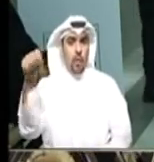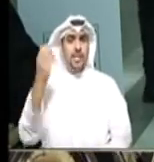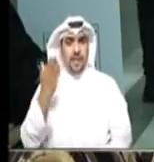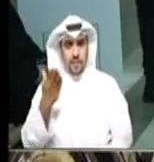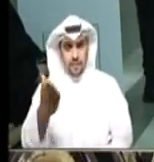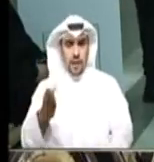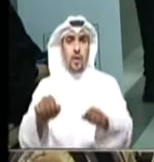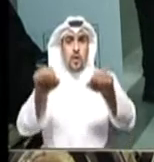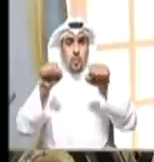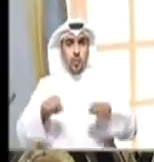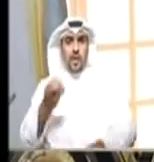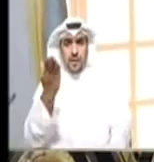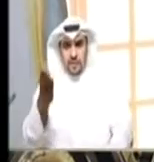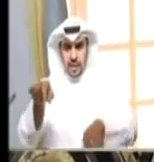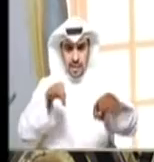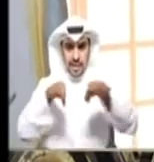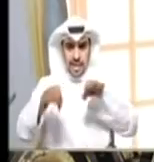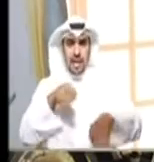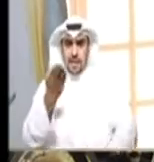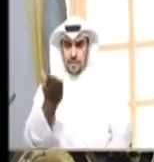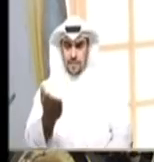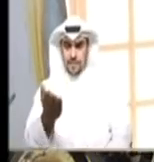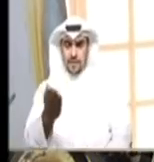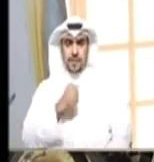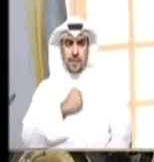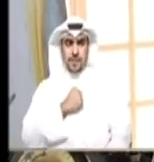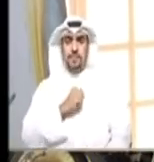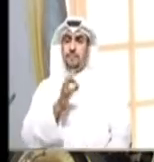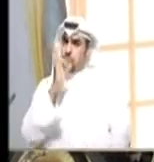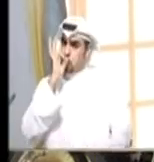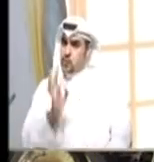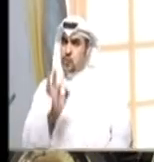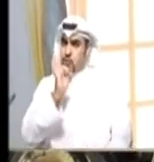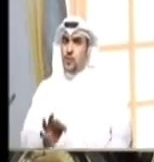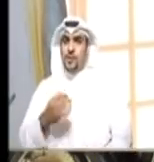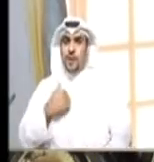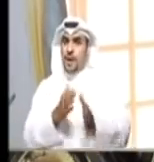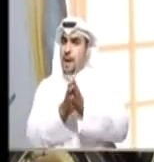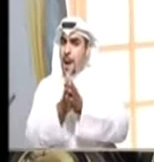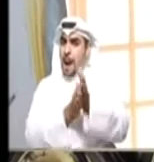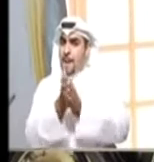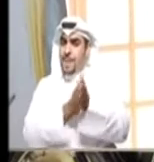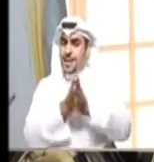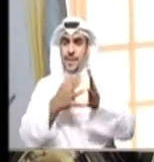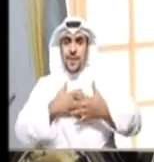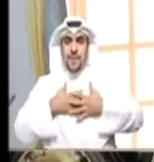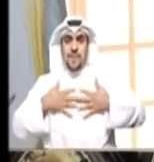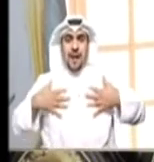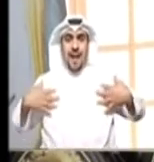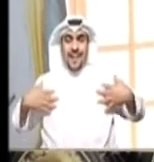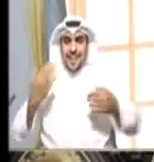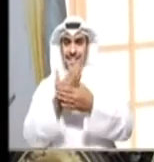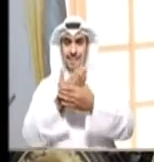المتقدمة والسياسية. بكل صراحة حماسة وبكل فخر وبكل سعادة أن أنا أنتخب